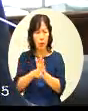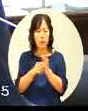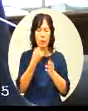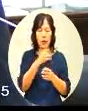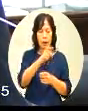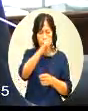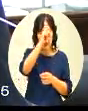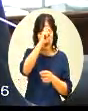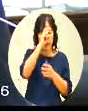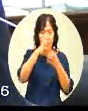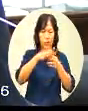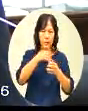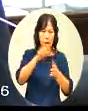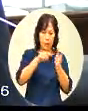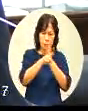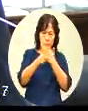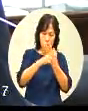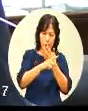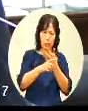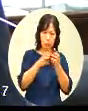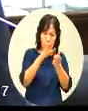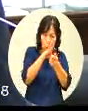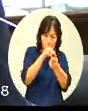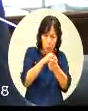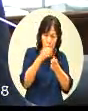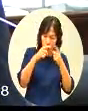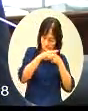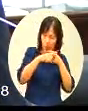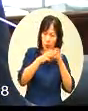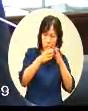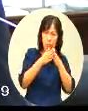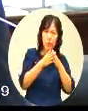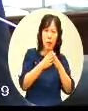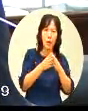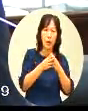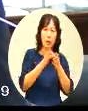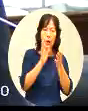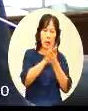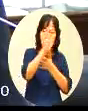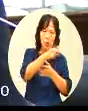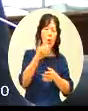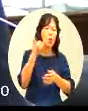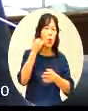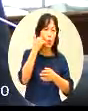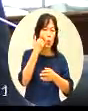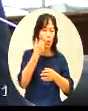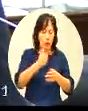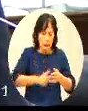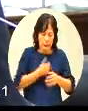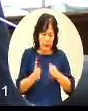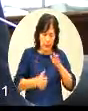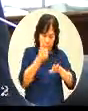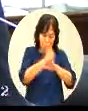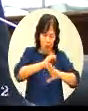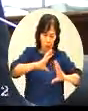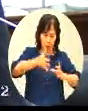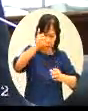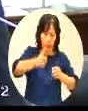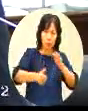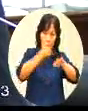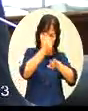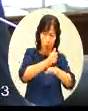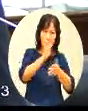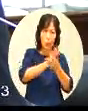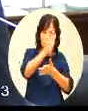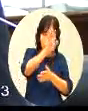要是一个很专业学术的研究，未来我们民进党真的如果能够执政，包括未来的